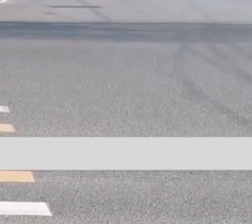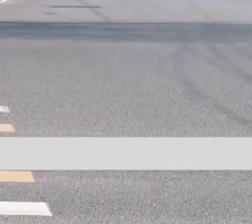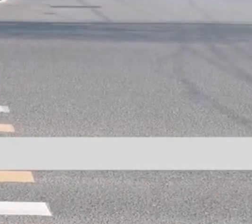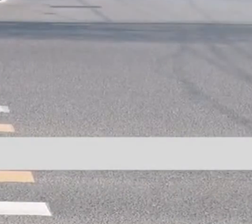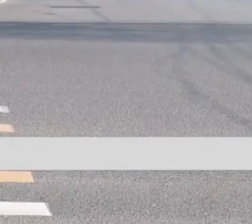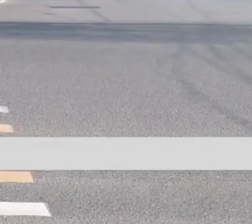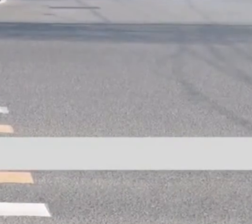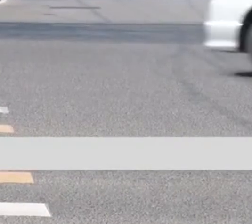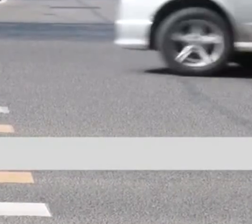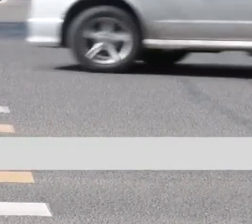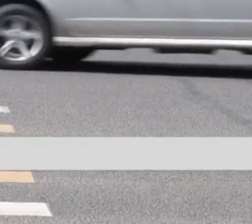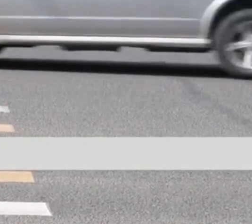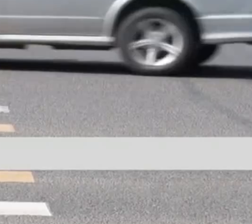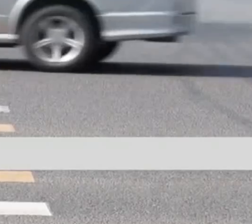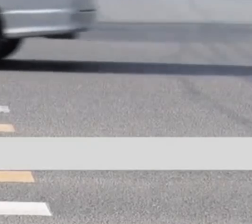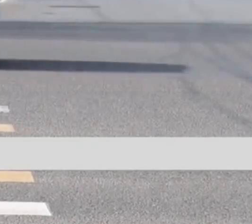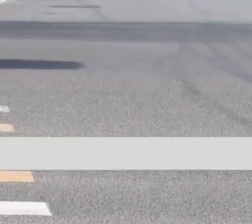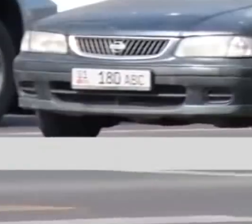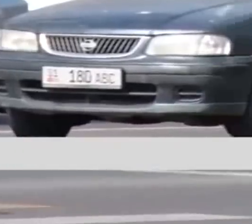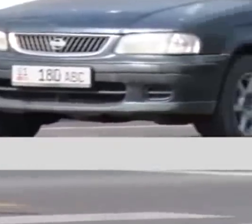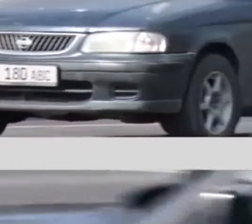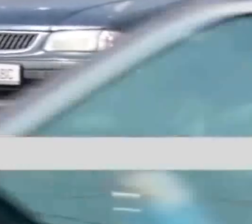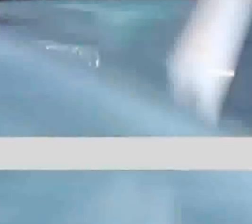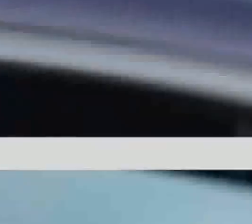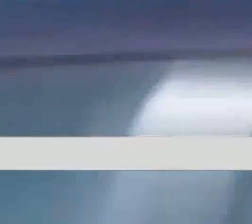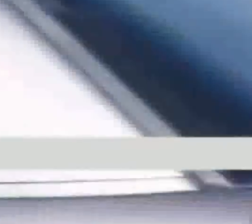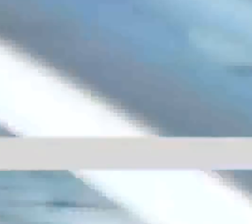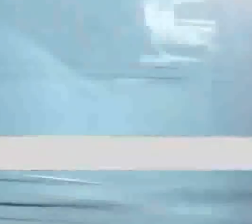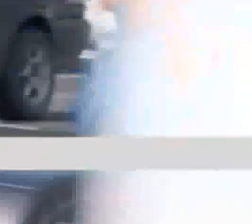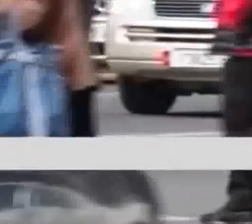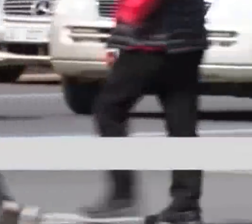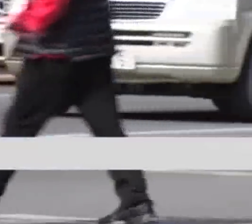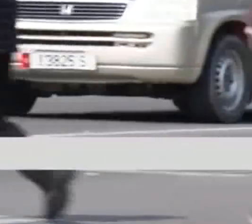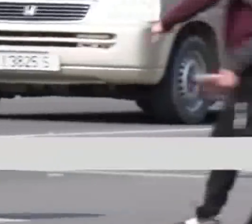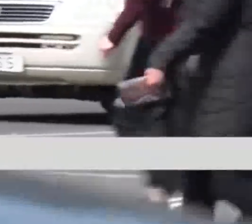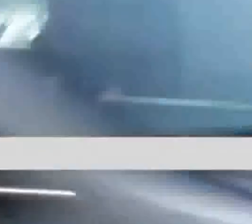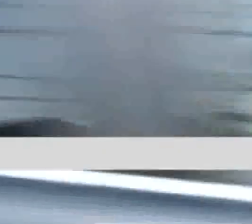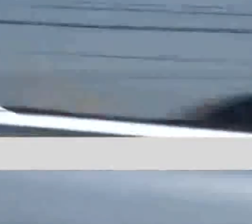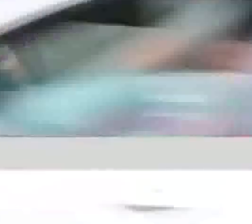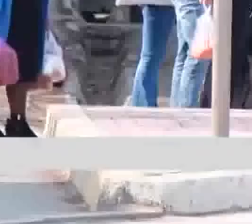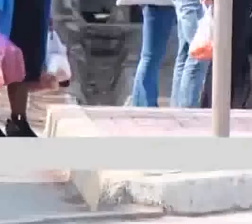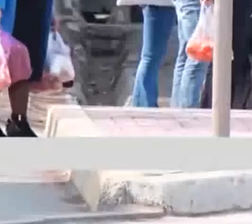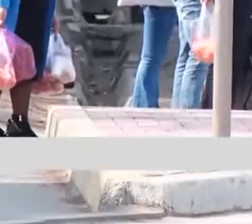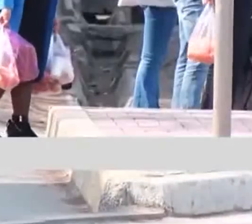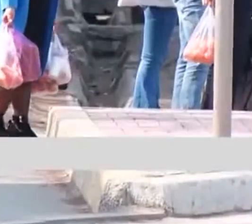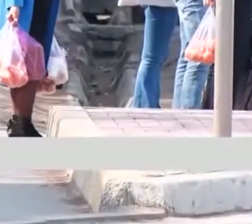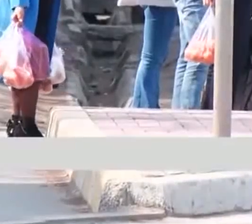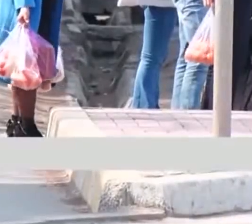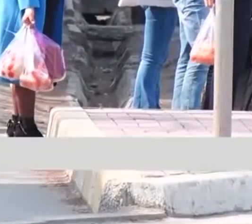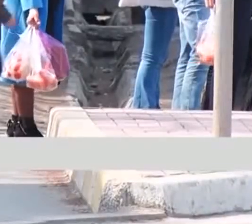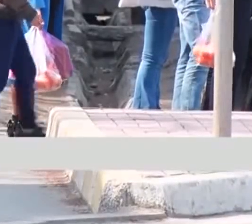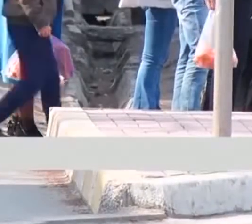да билиши зарыл. Тагыраак айтканда ооз мурунду жылчыксыз жапкандай болушу шарт. Ошондой эле беткапты колуңуз менен кармап алган